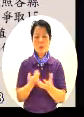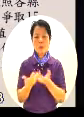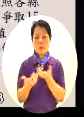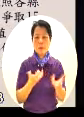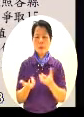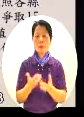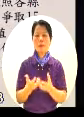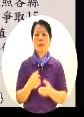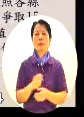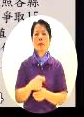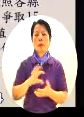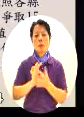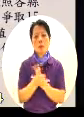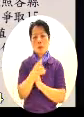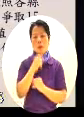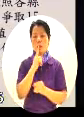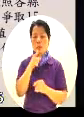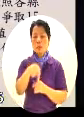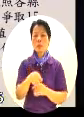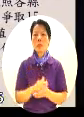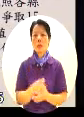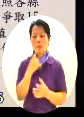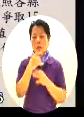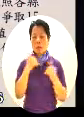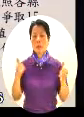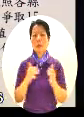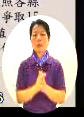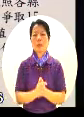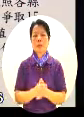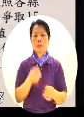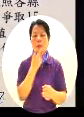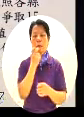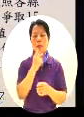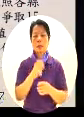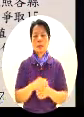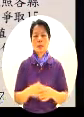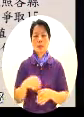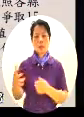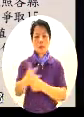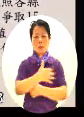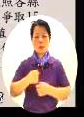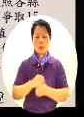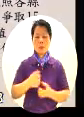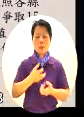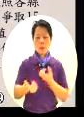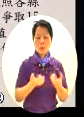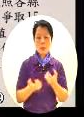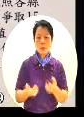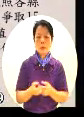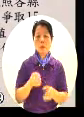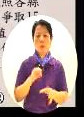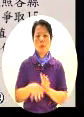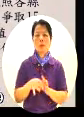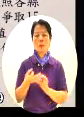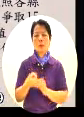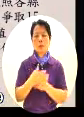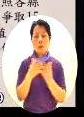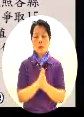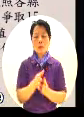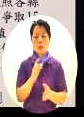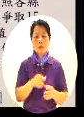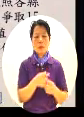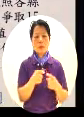呢？因为大众知影吼，咱的中央统筹分配税款有两种，一个是一般